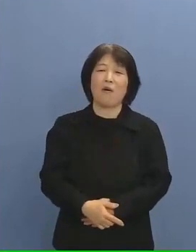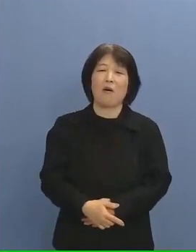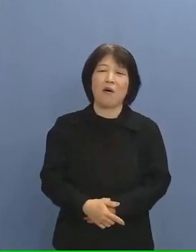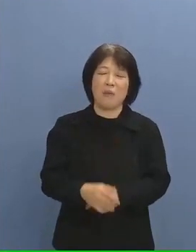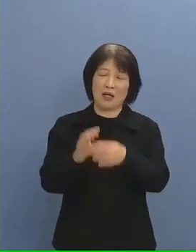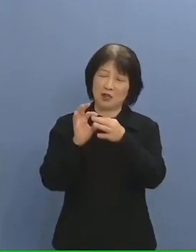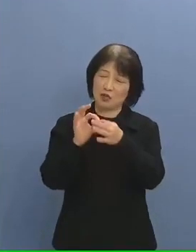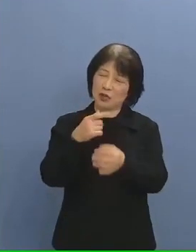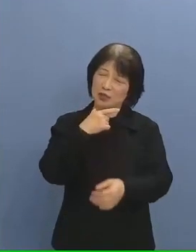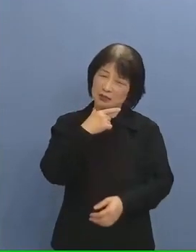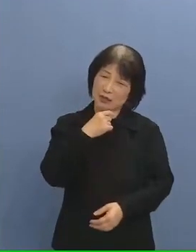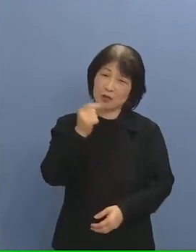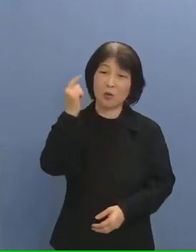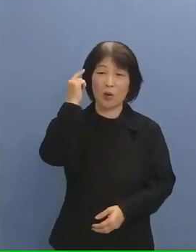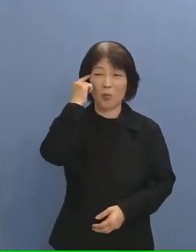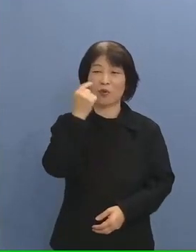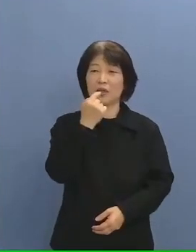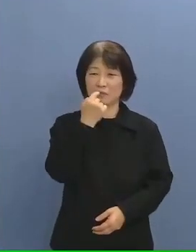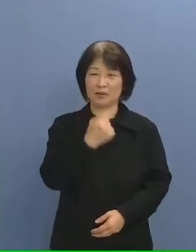続けていきたいなと思ってます。